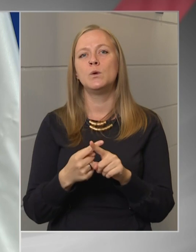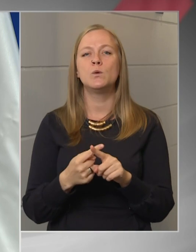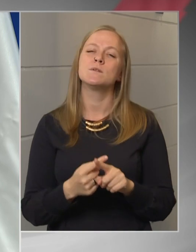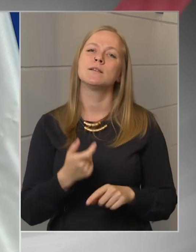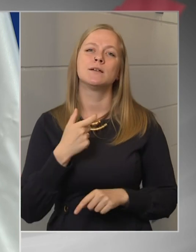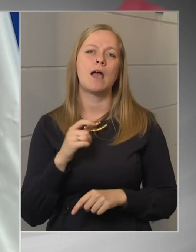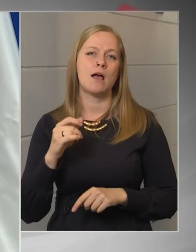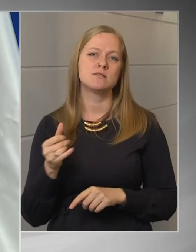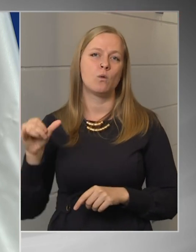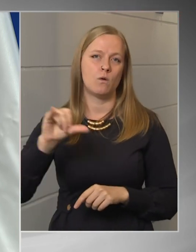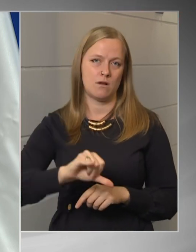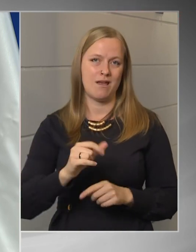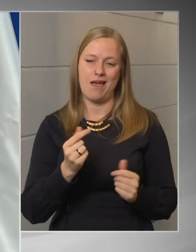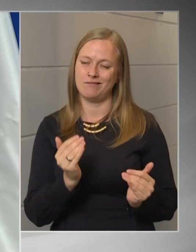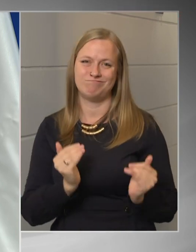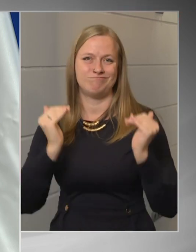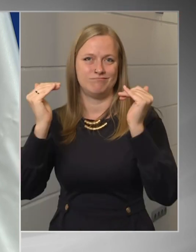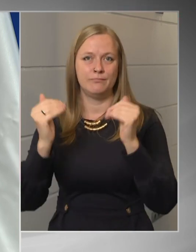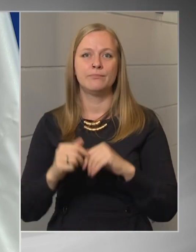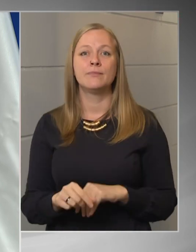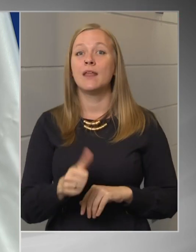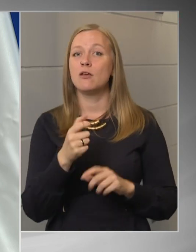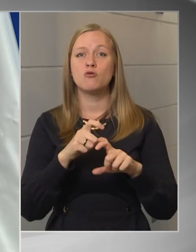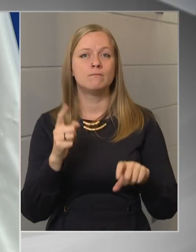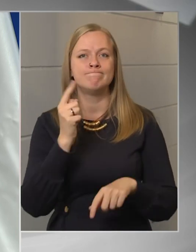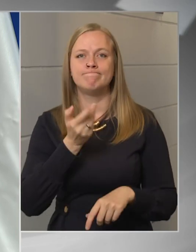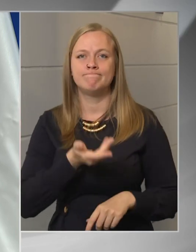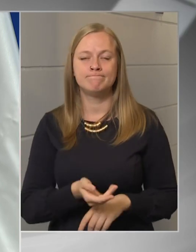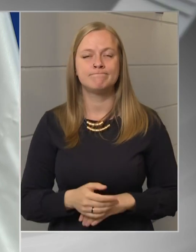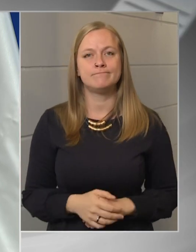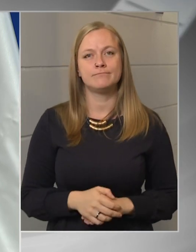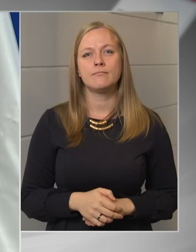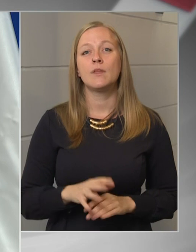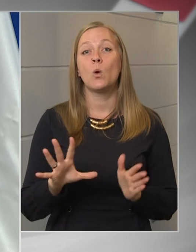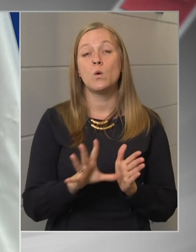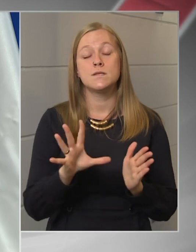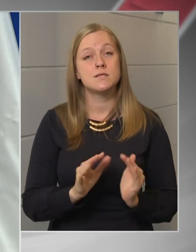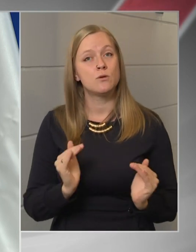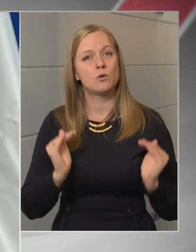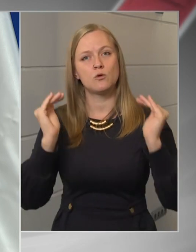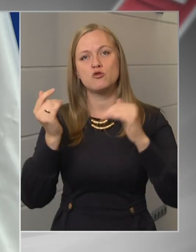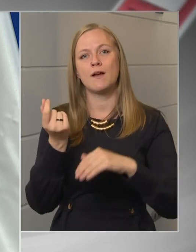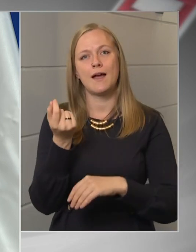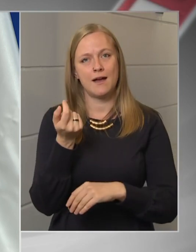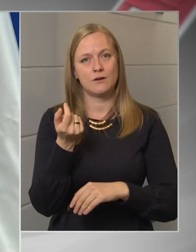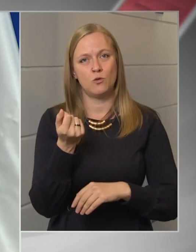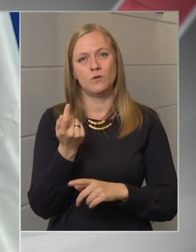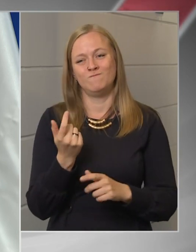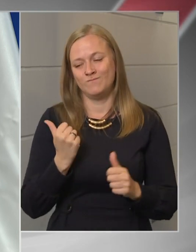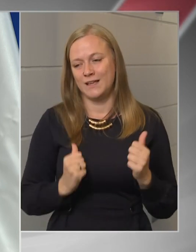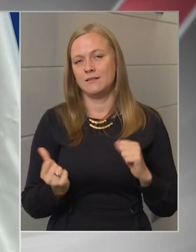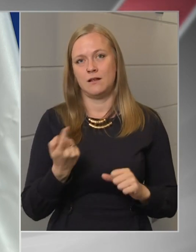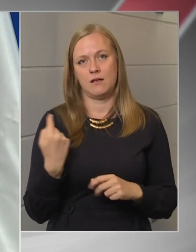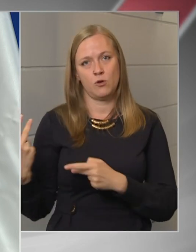tehát üzemanyag ár megnőtt. Ennek az elsődleges oka, hogy ötszörös áron vagyunk